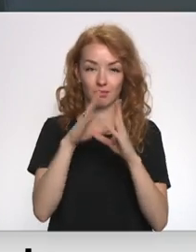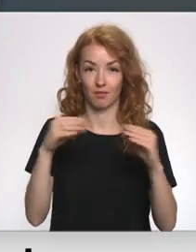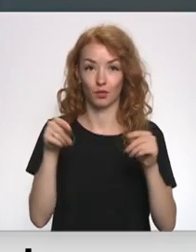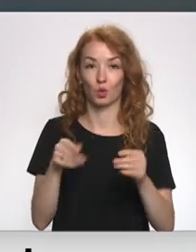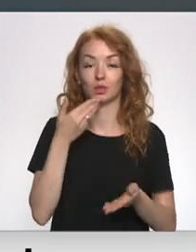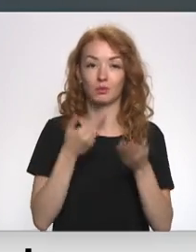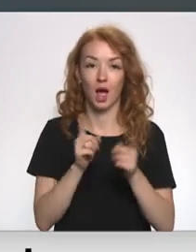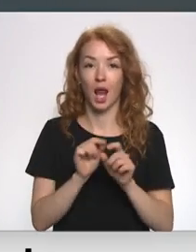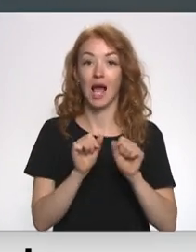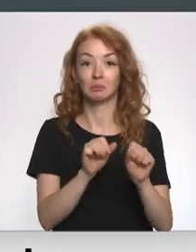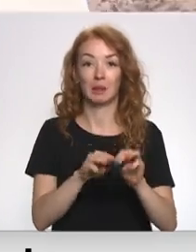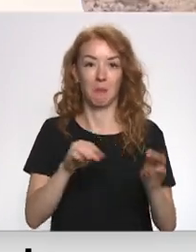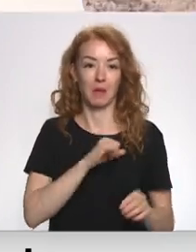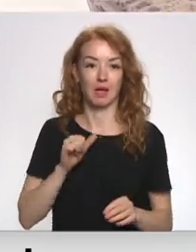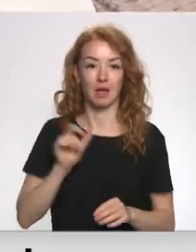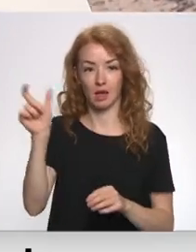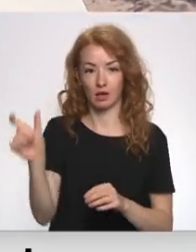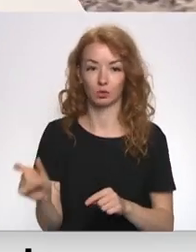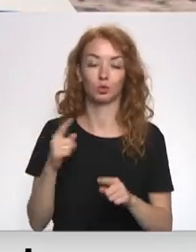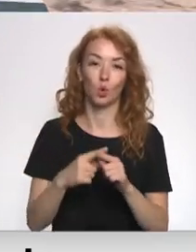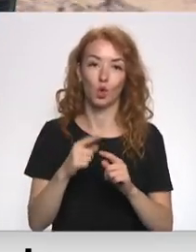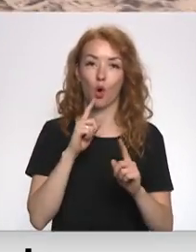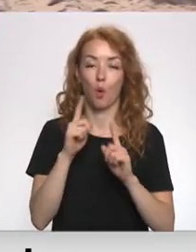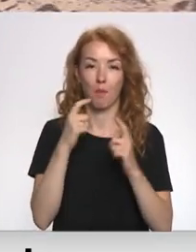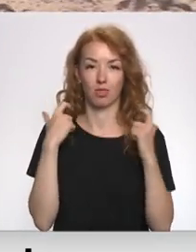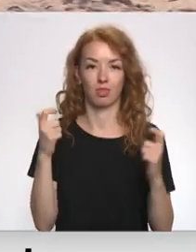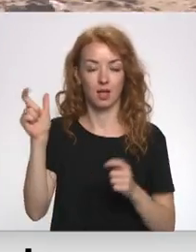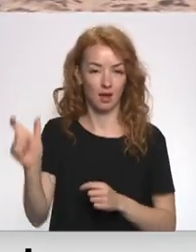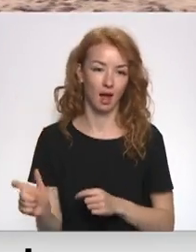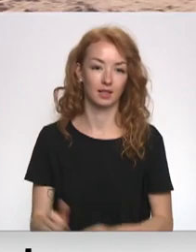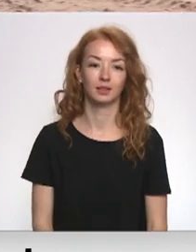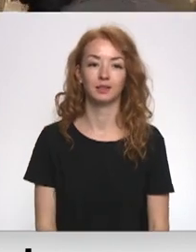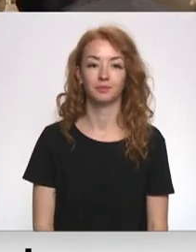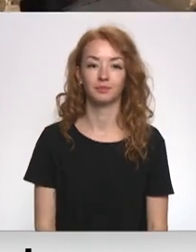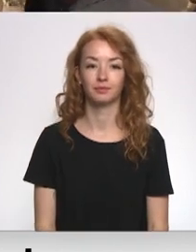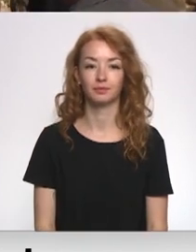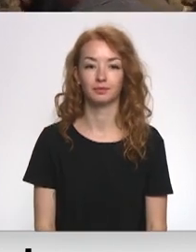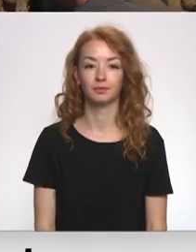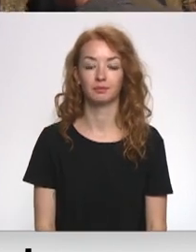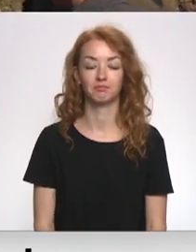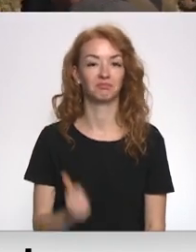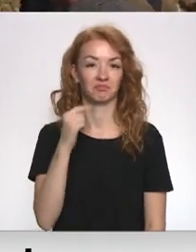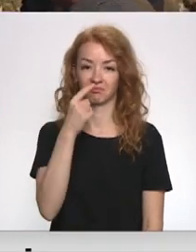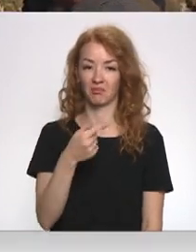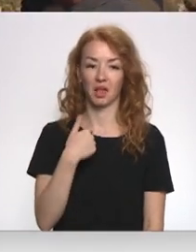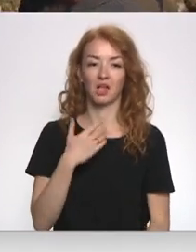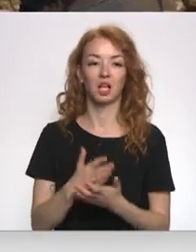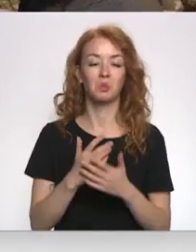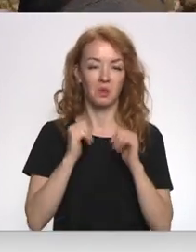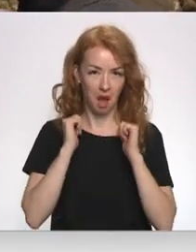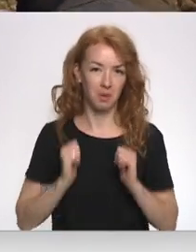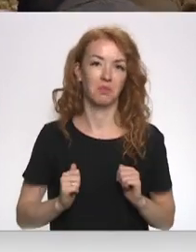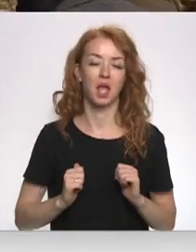aizsardzības ministrs Ārtis Pabriks un Nacionālo bruņoto spēku komandieris Leonīds Kalniņš. Mani apmierina pilnībā, esmu